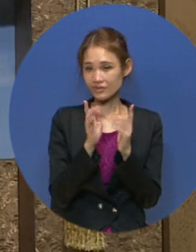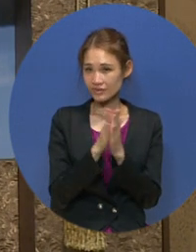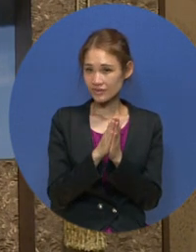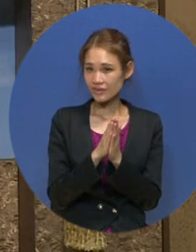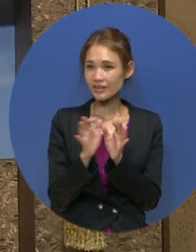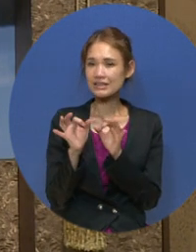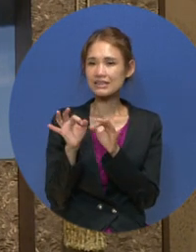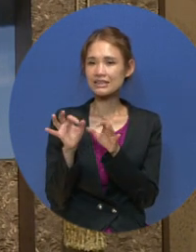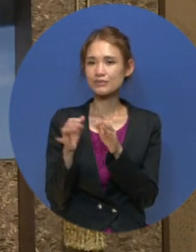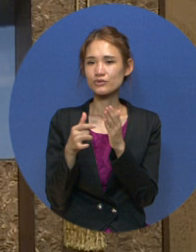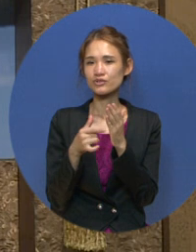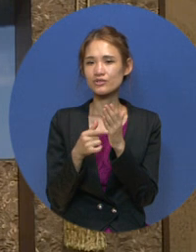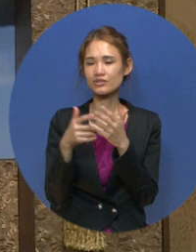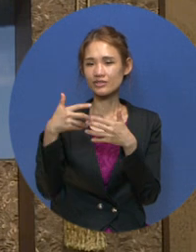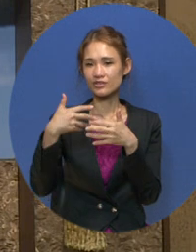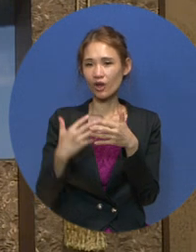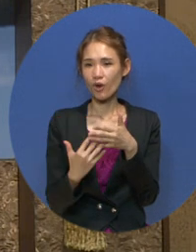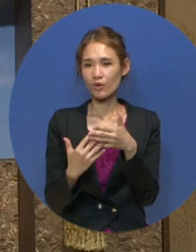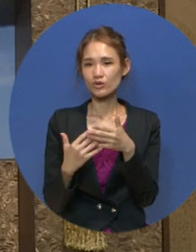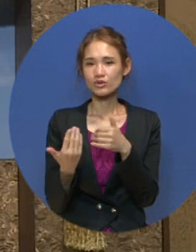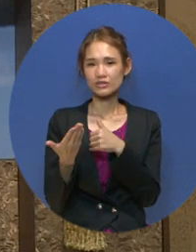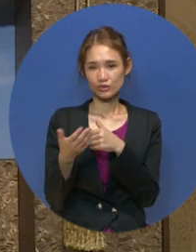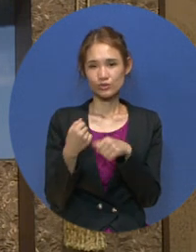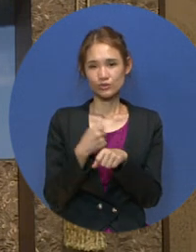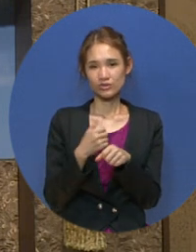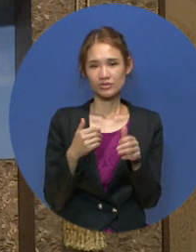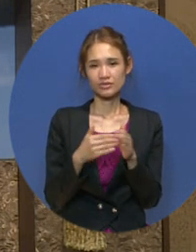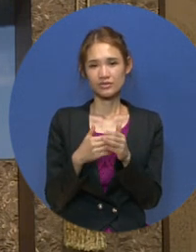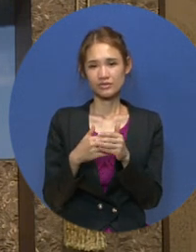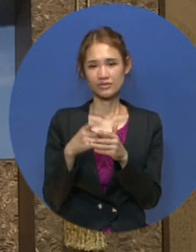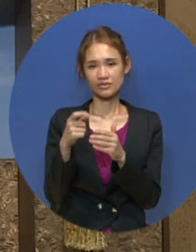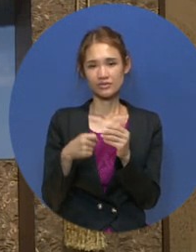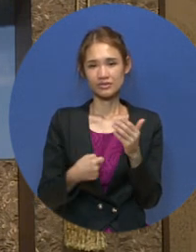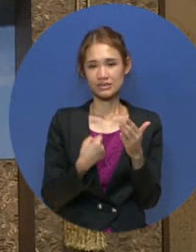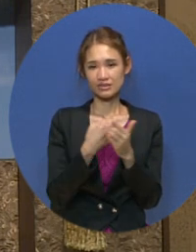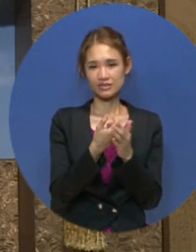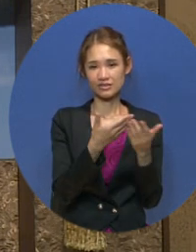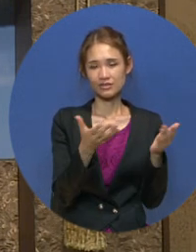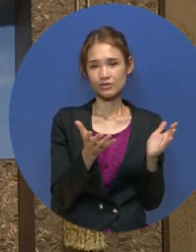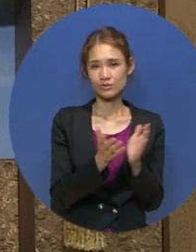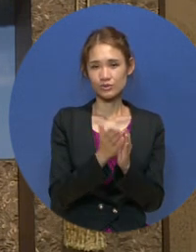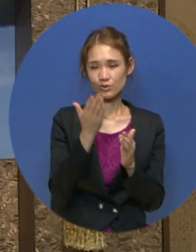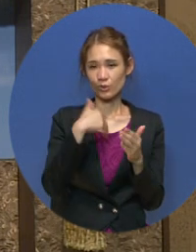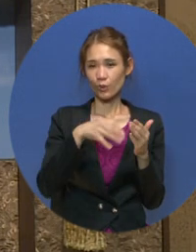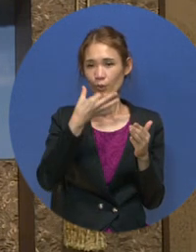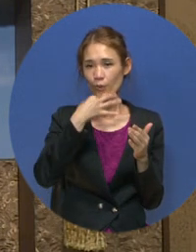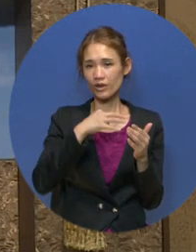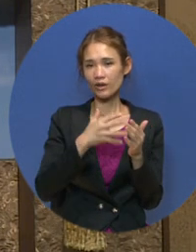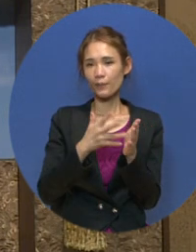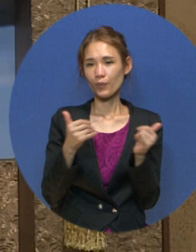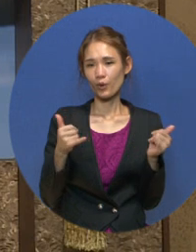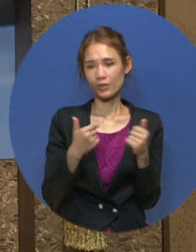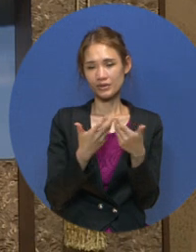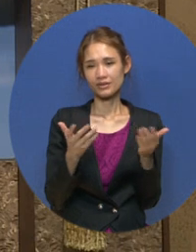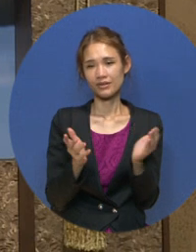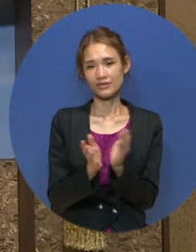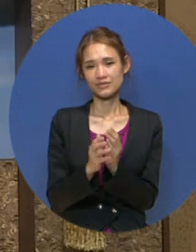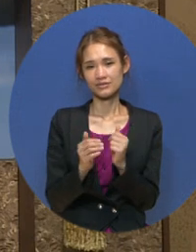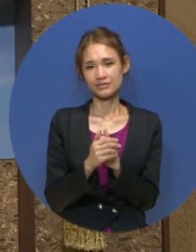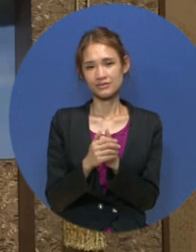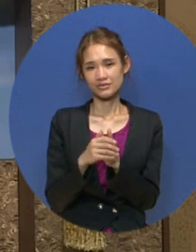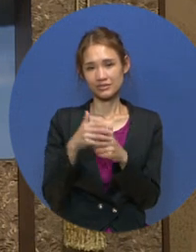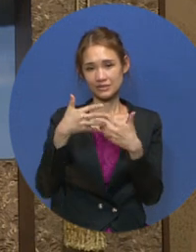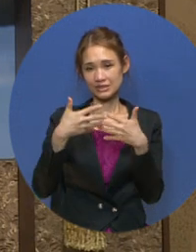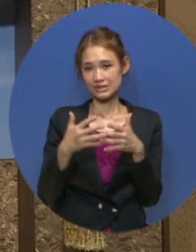저희는 기부금 영수증을 발행해 주게 됩니다. 기부금 지정 단체로 공익법인으로서 저희가 그렇구나. 또